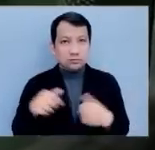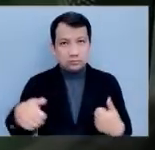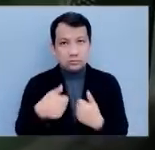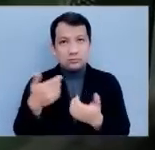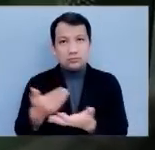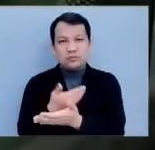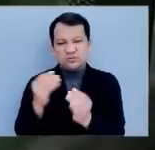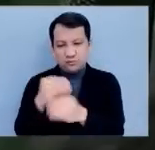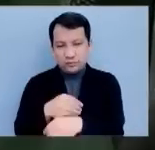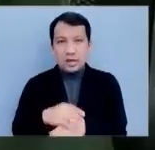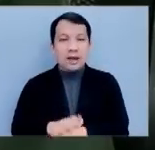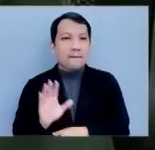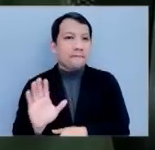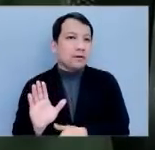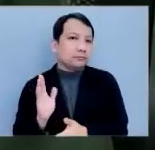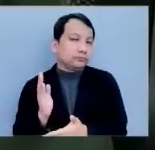office. But